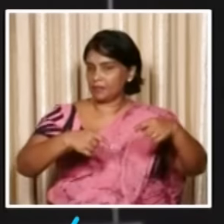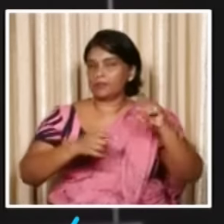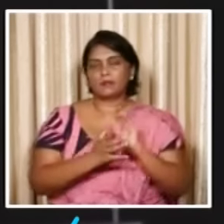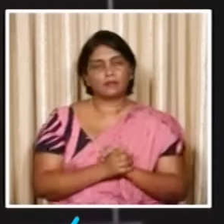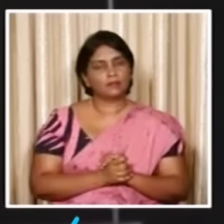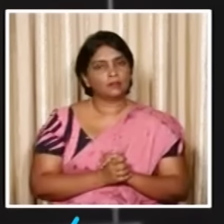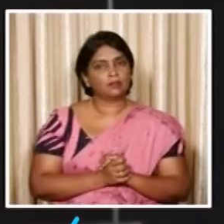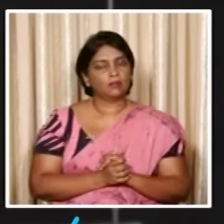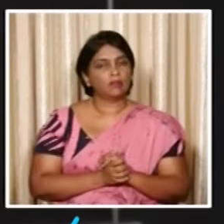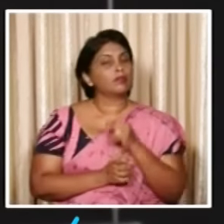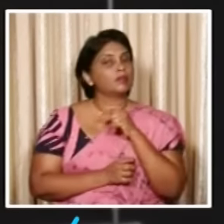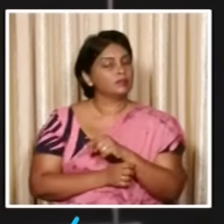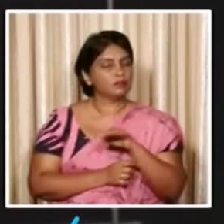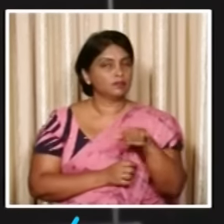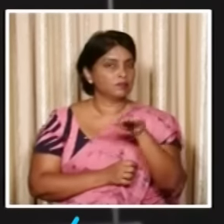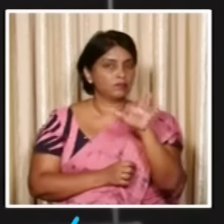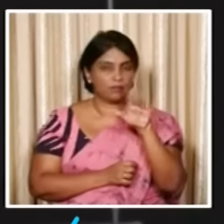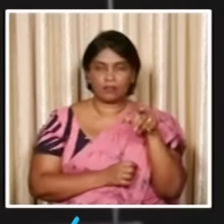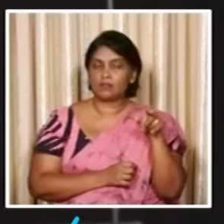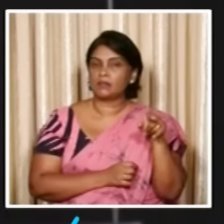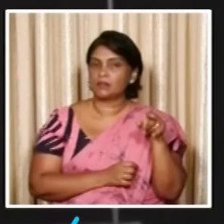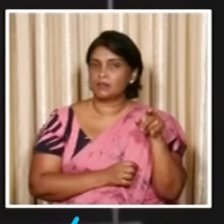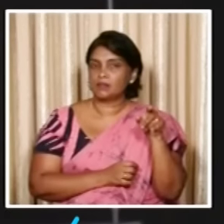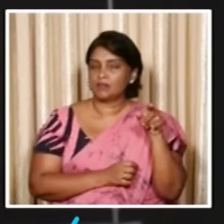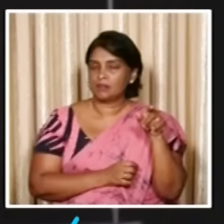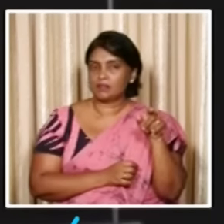உள்ளிட்ட அத்தனை விக்கிரகங்களும் அடியோடு